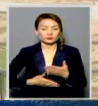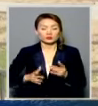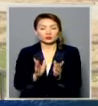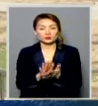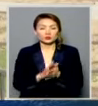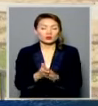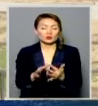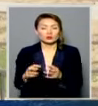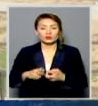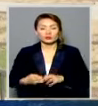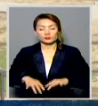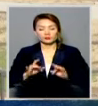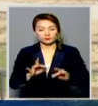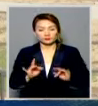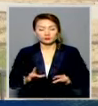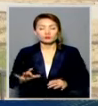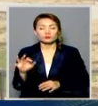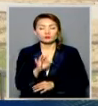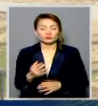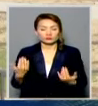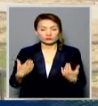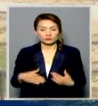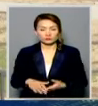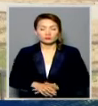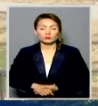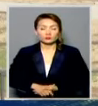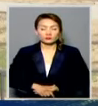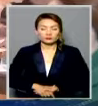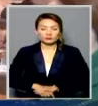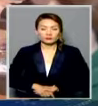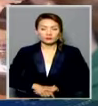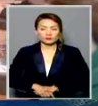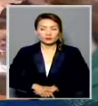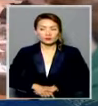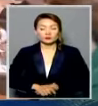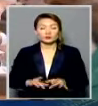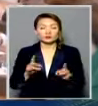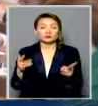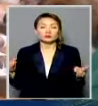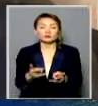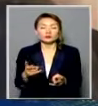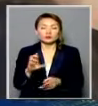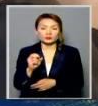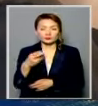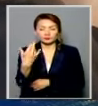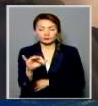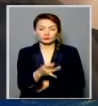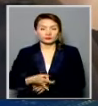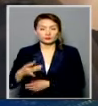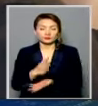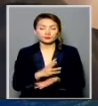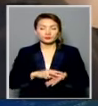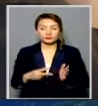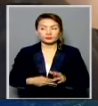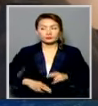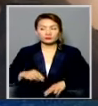приемную, затрагивают не свои личные проблемы, а проблемы села. Стоит отметить, что в Баксайском сельском округе